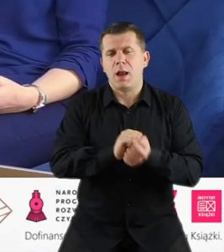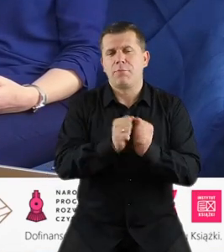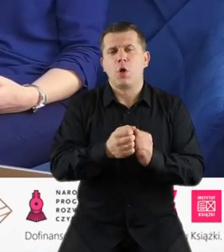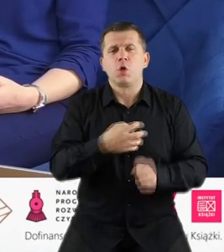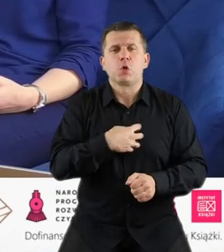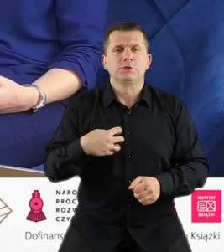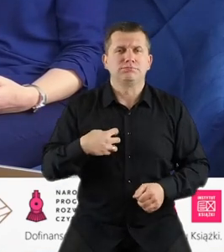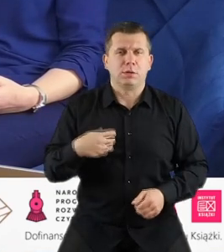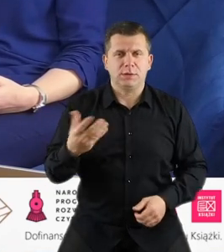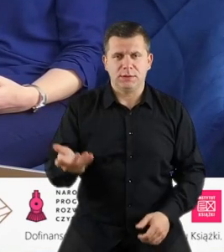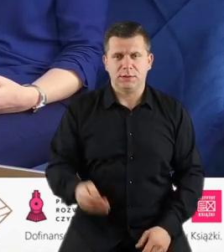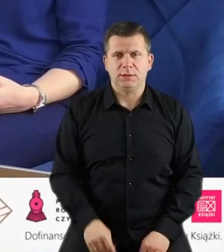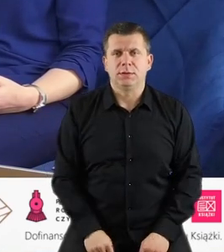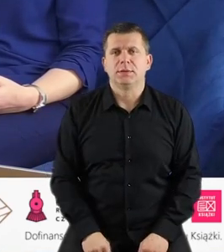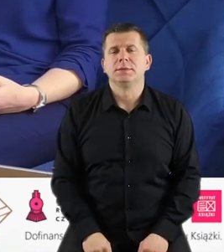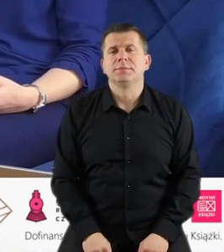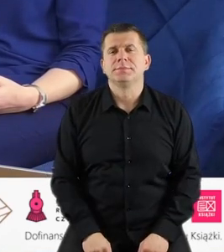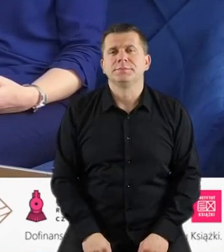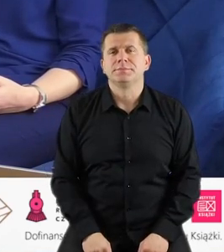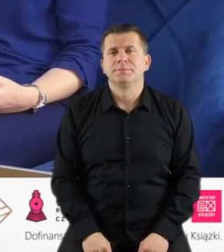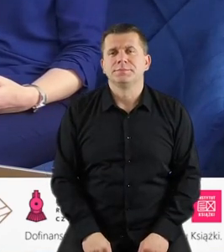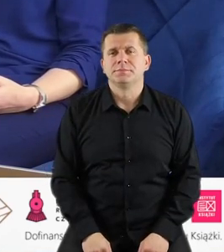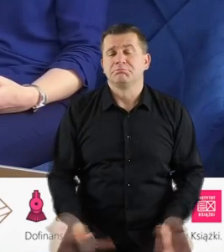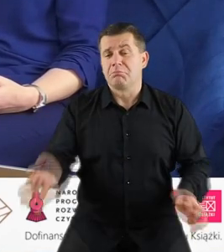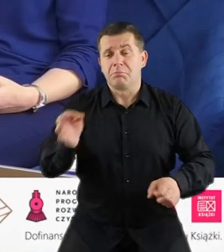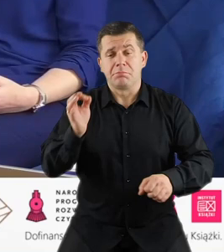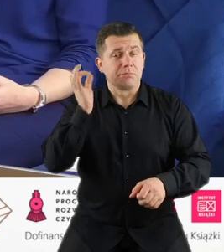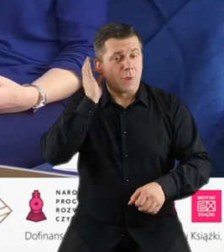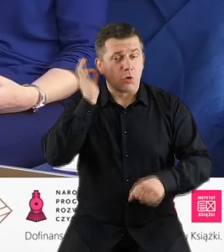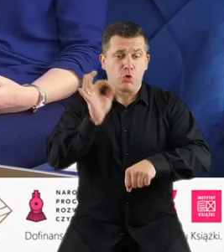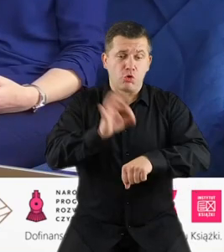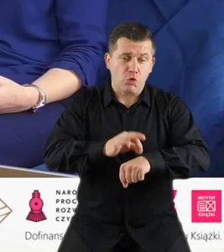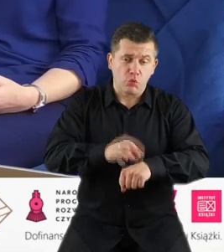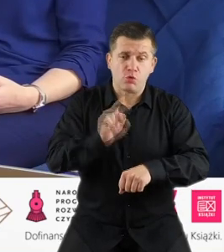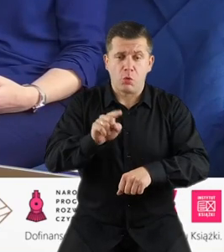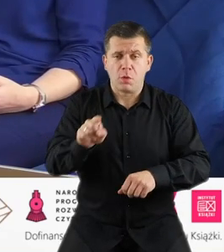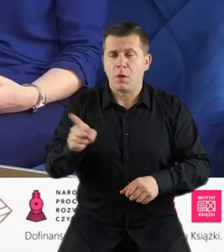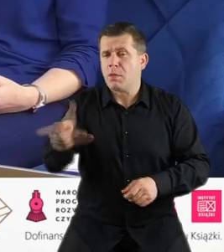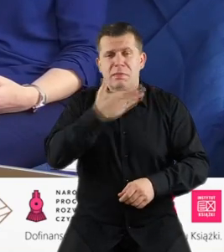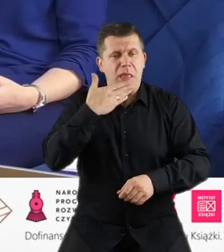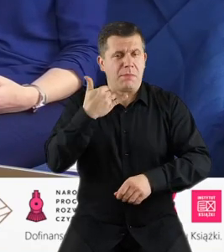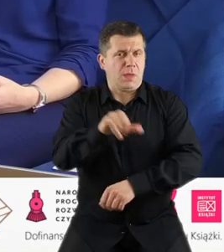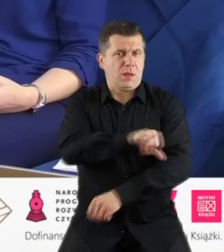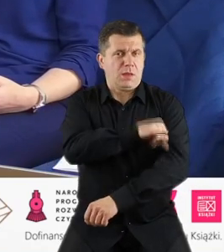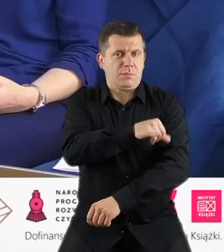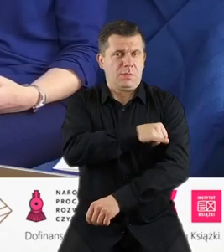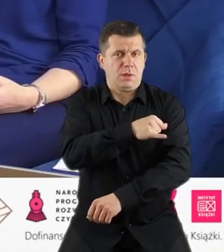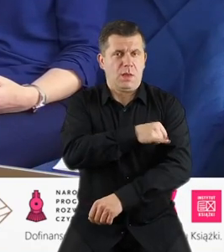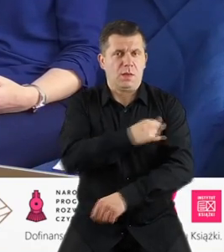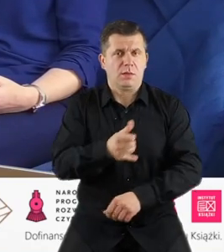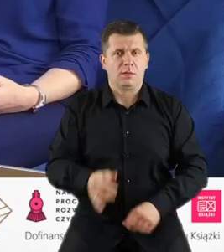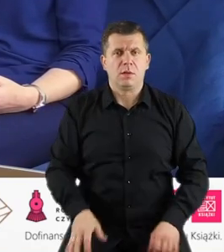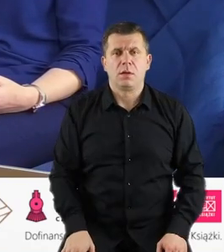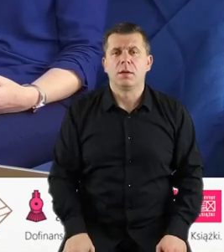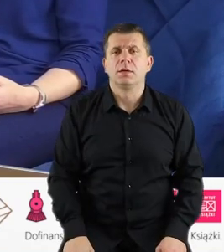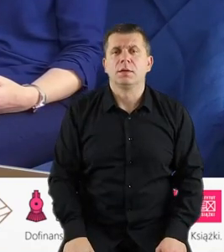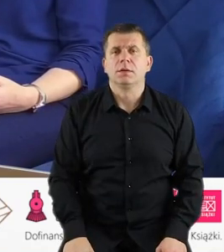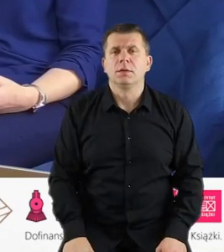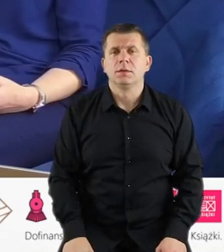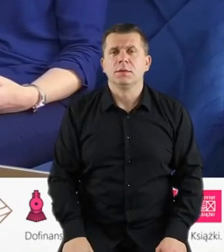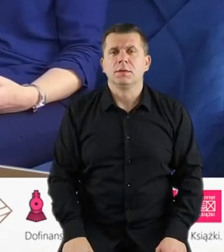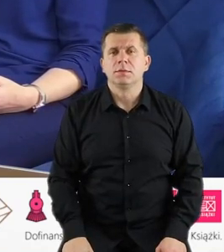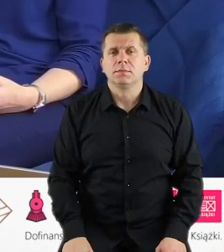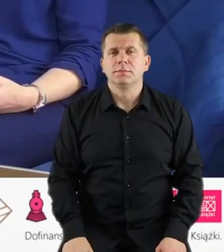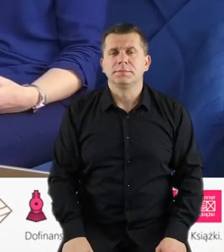Nie, gospodyni. Lekarka. Pani doktor, pani to, pani tato. Ona nie ma imienia. Wielu, wielu takich